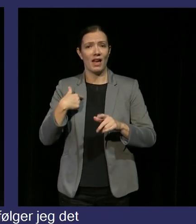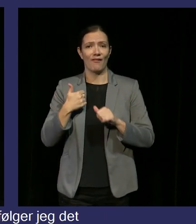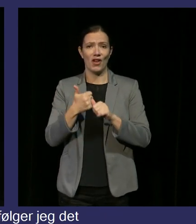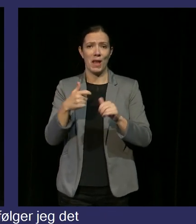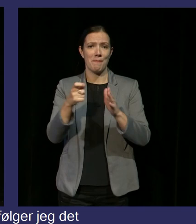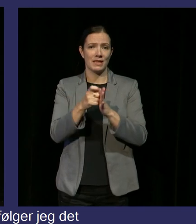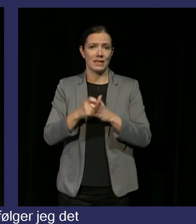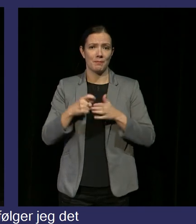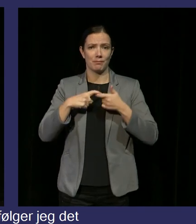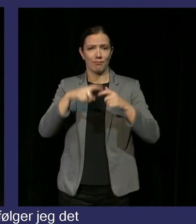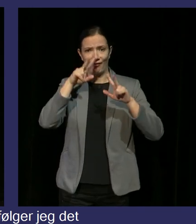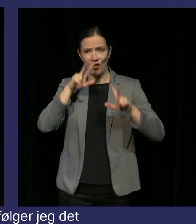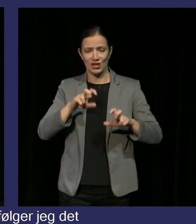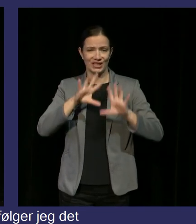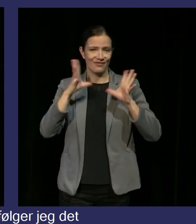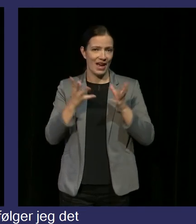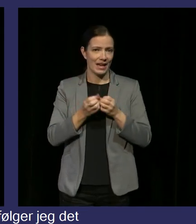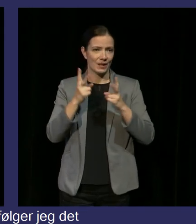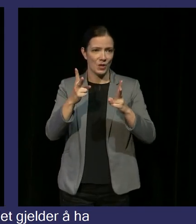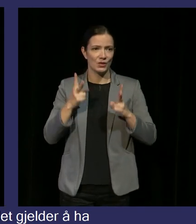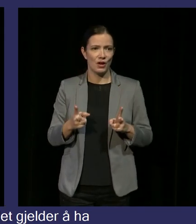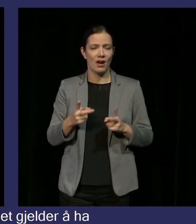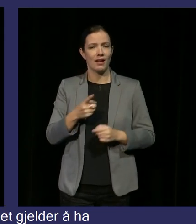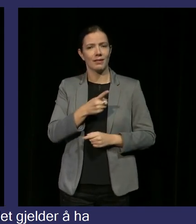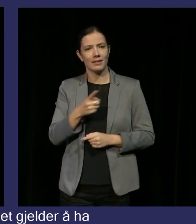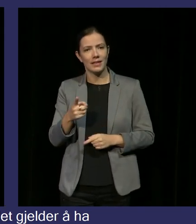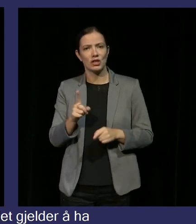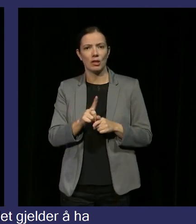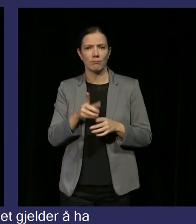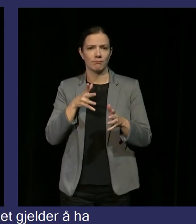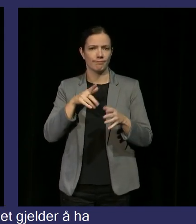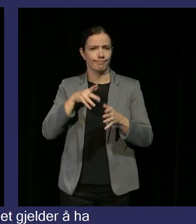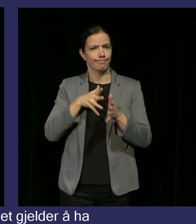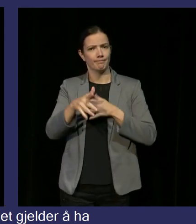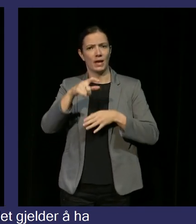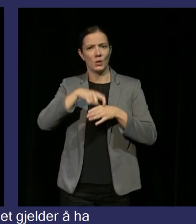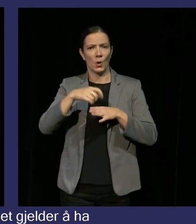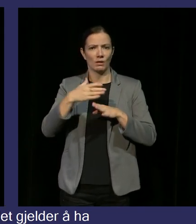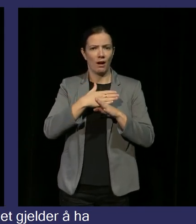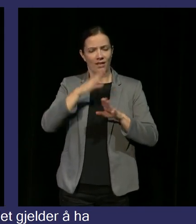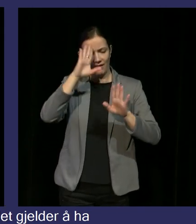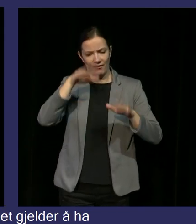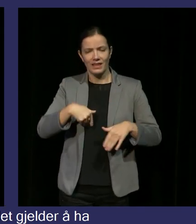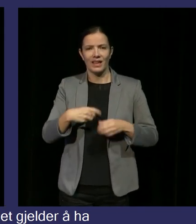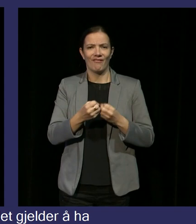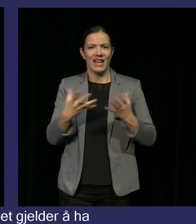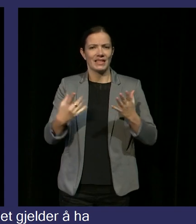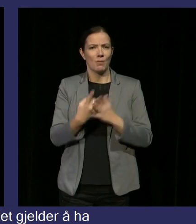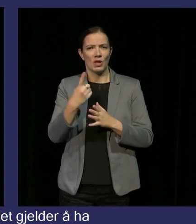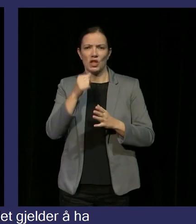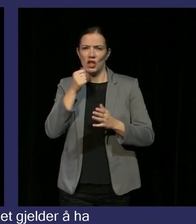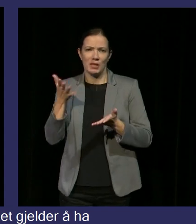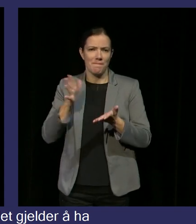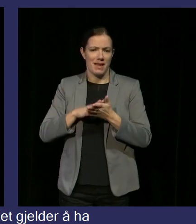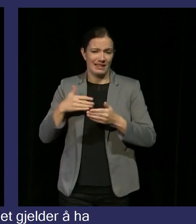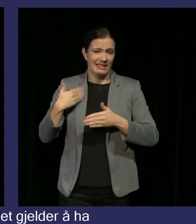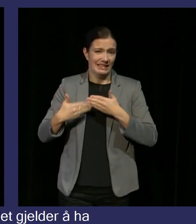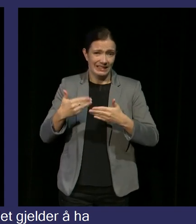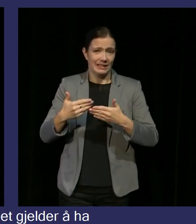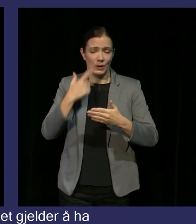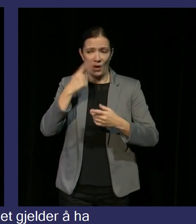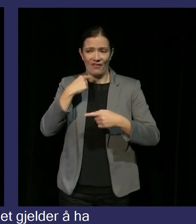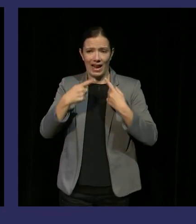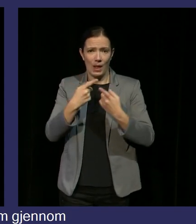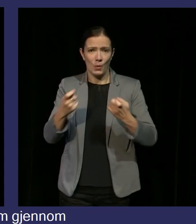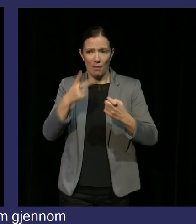prinsippet i den forskningsverdenen, at som de som fleste som har tatt doktorgrad vet, at det gjelder å ha med flest mulig, lengst mulig, når du skal fortelle